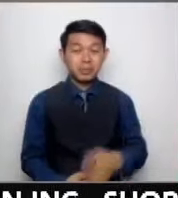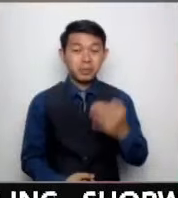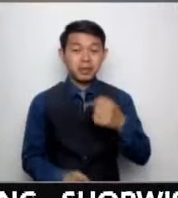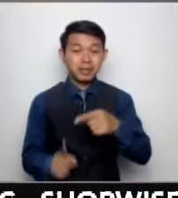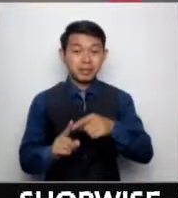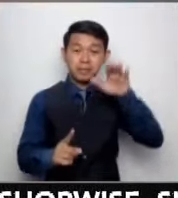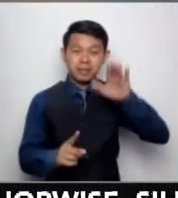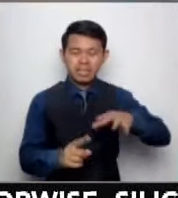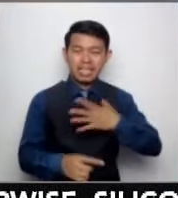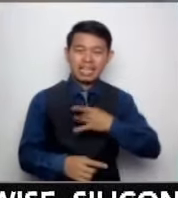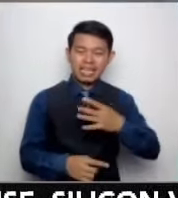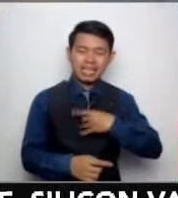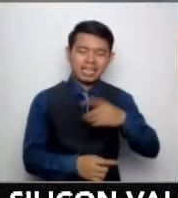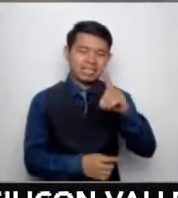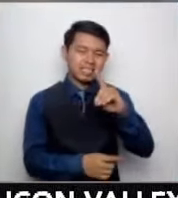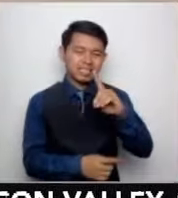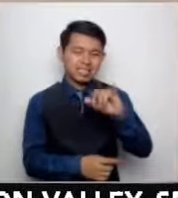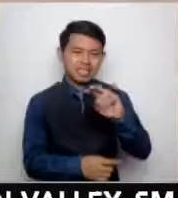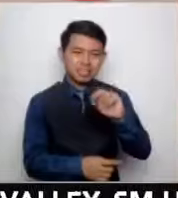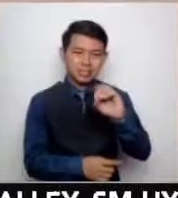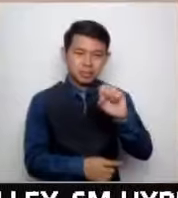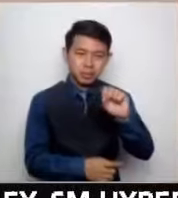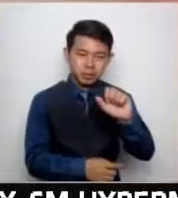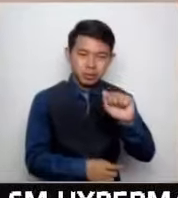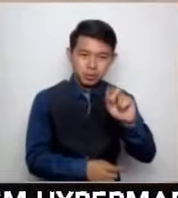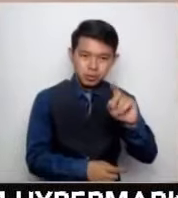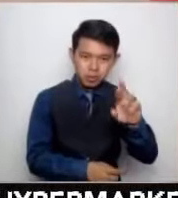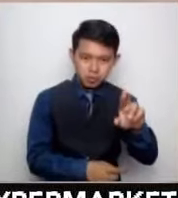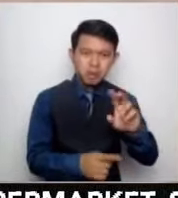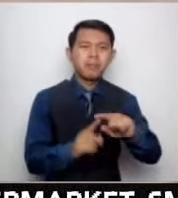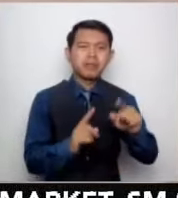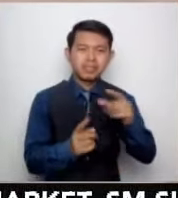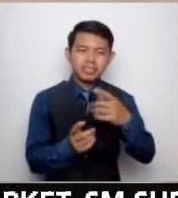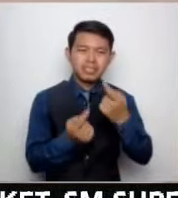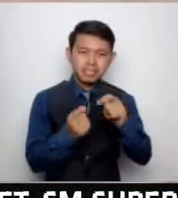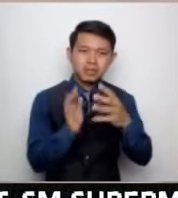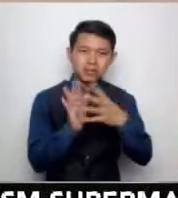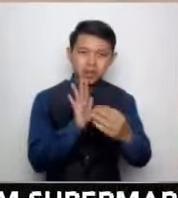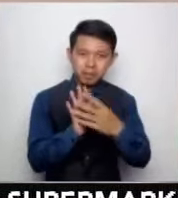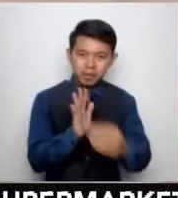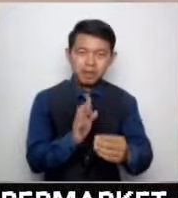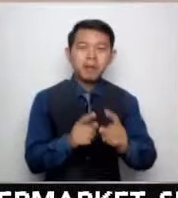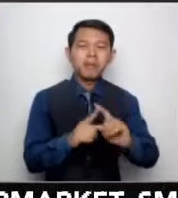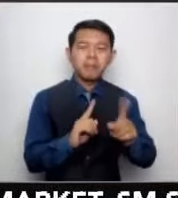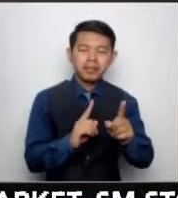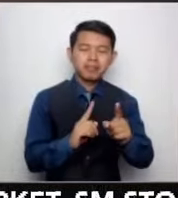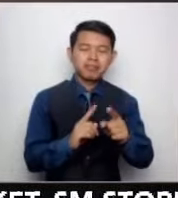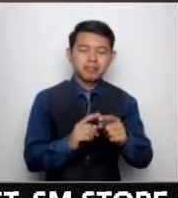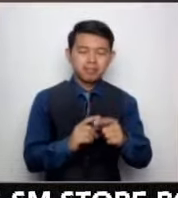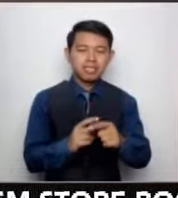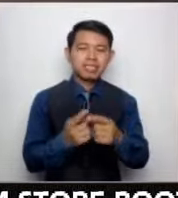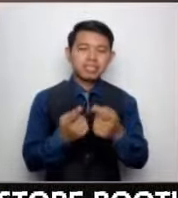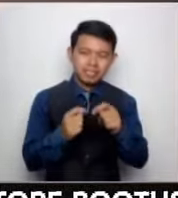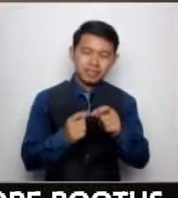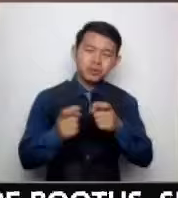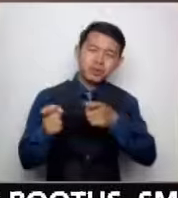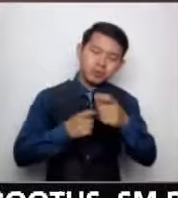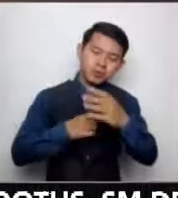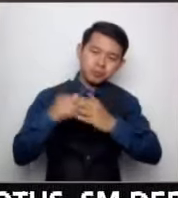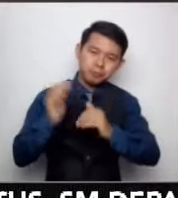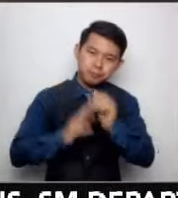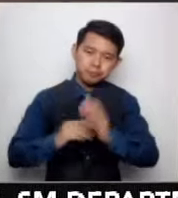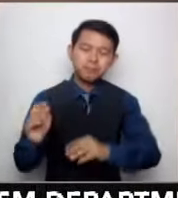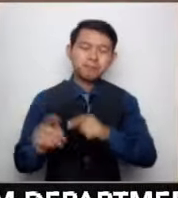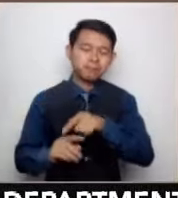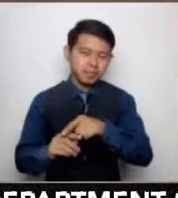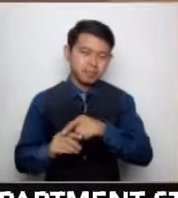kaya ginagaya niya ang mga ito. For the lambing naman daw si Mommy at napatahan din sa pag-iyak si Baby. Ang video na po na yan